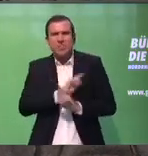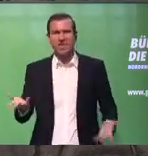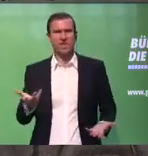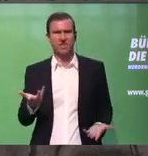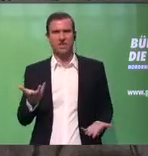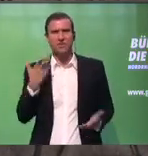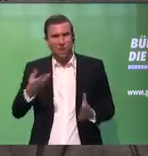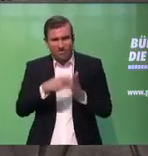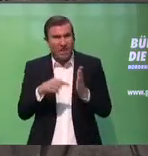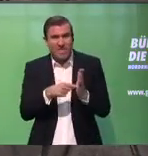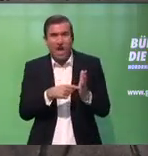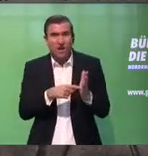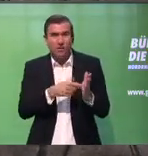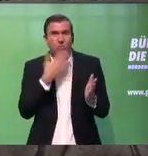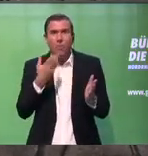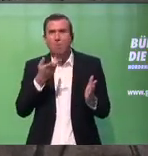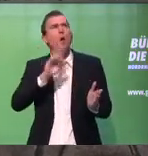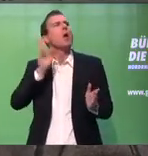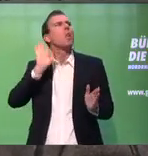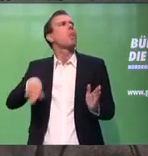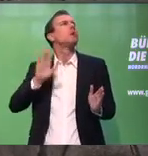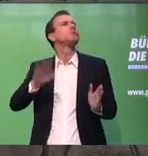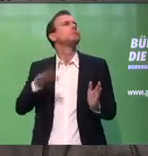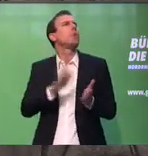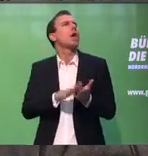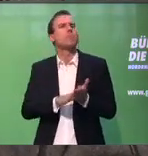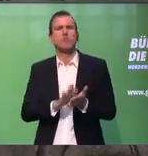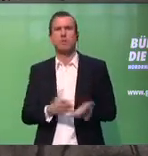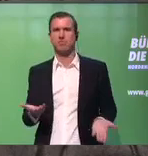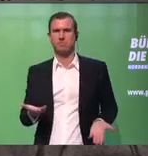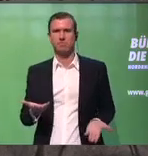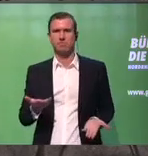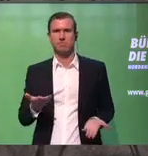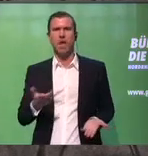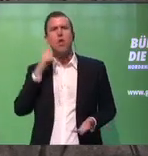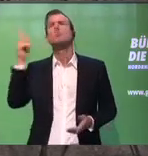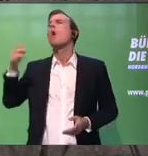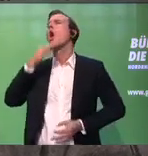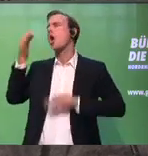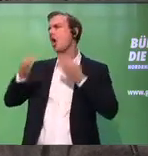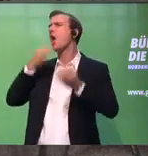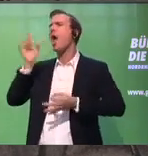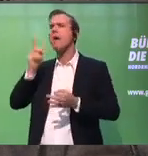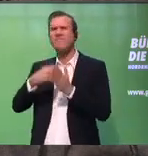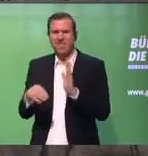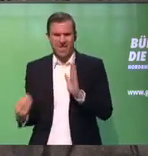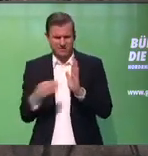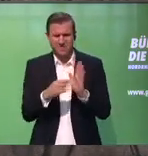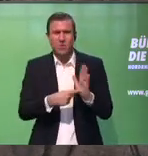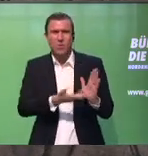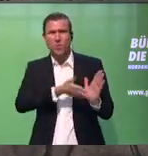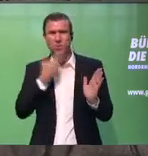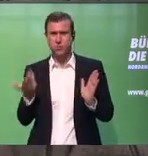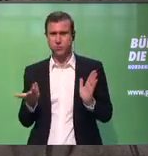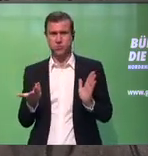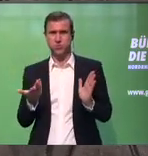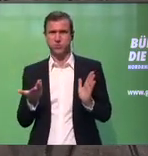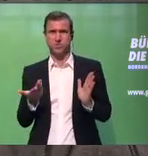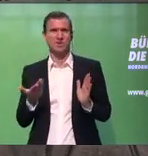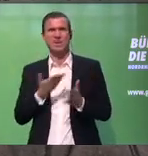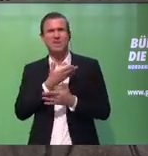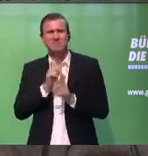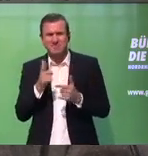so nicht geben, wenn er denn so umgesetzt wird. Auch hier Lippenbekenntnisse und vage Aussagen, aber